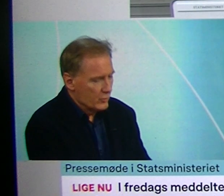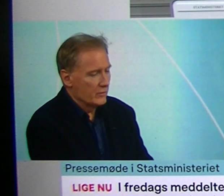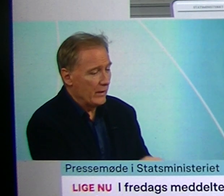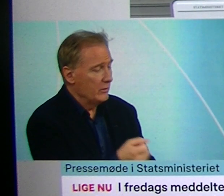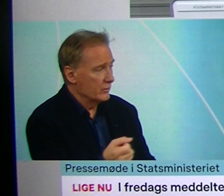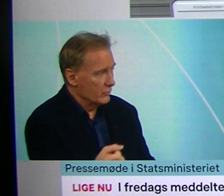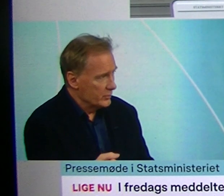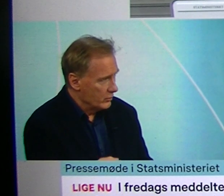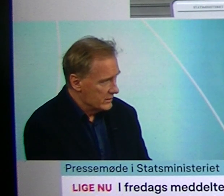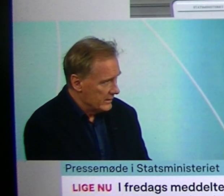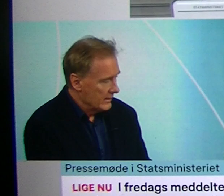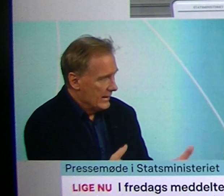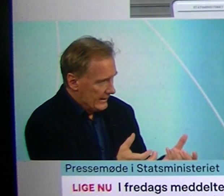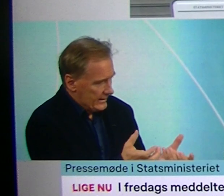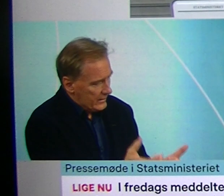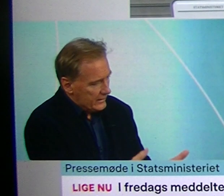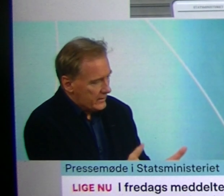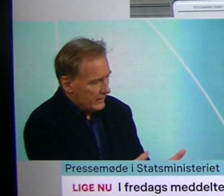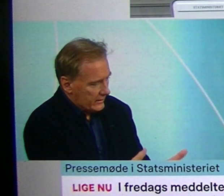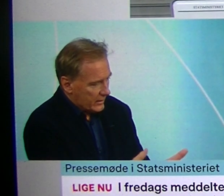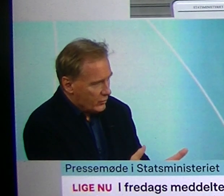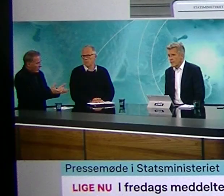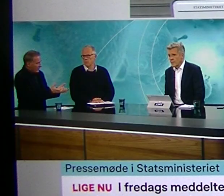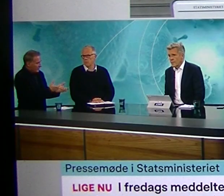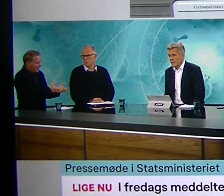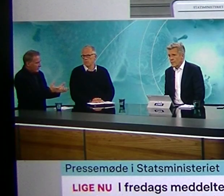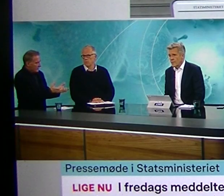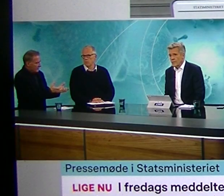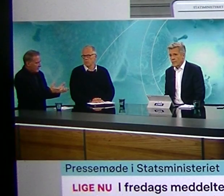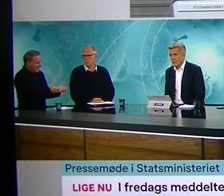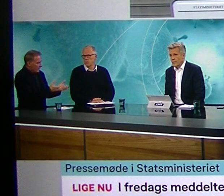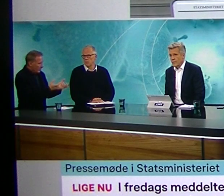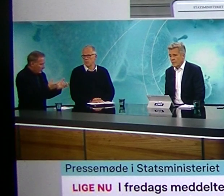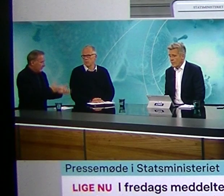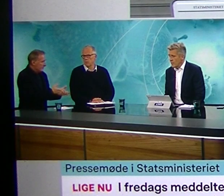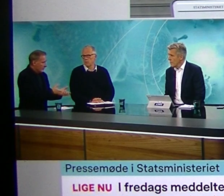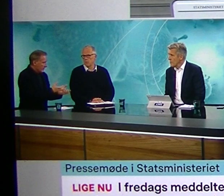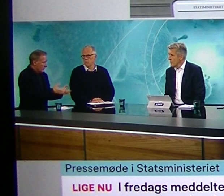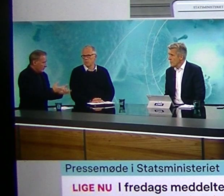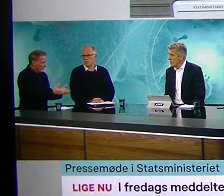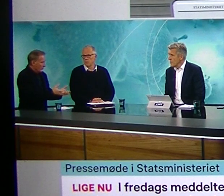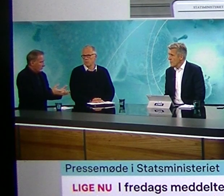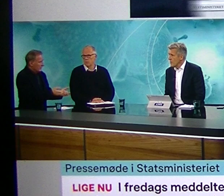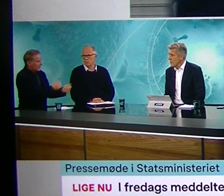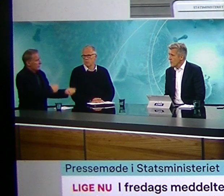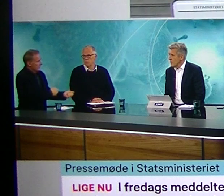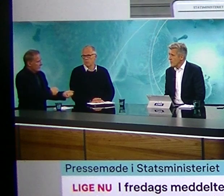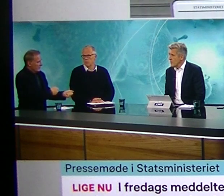bare om sundhedsfaglighed og sundhedspolitik. Og sundhedsministeren har også anmåget, om epidemikommissionen skal indstille, om